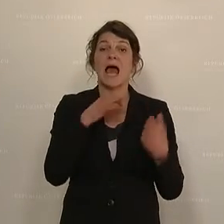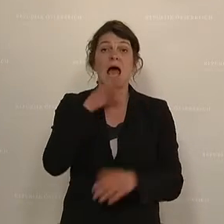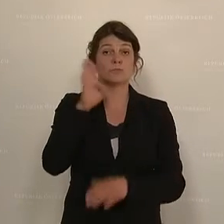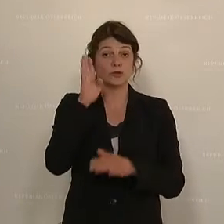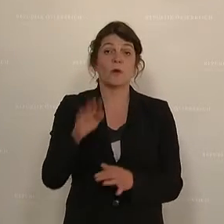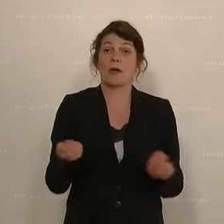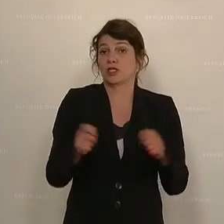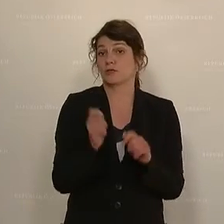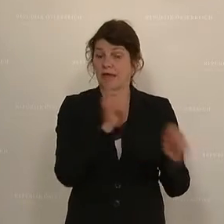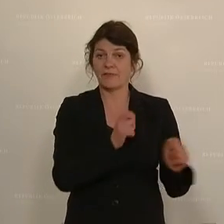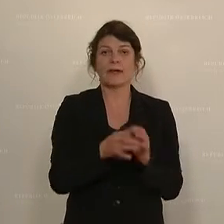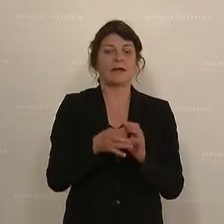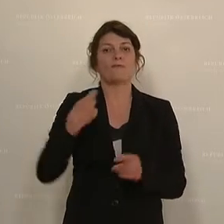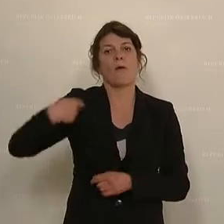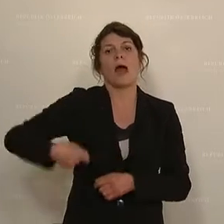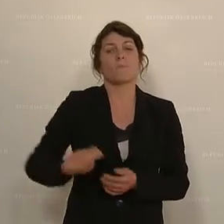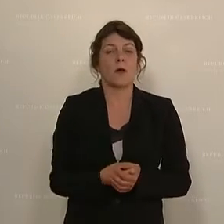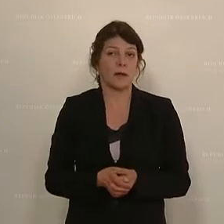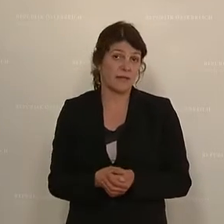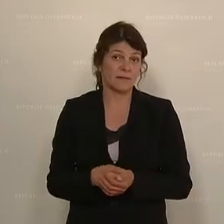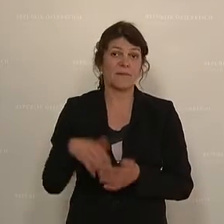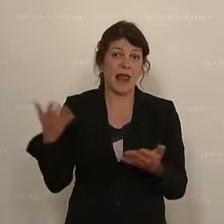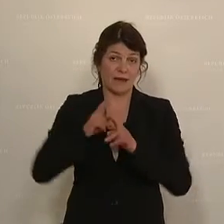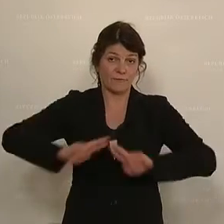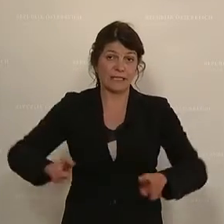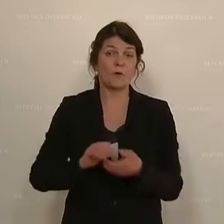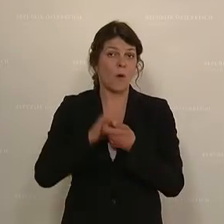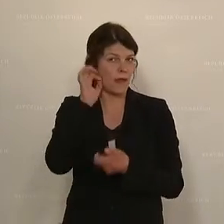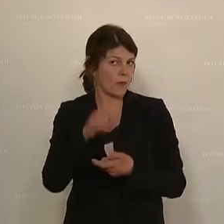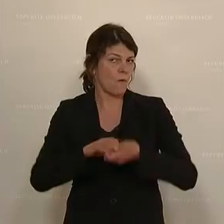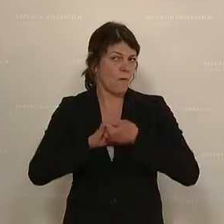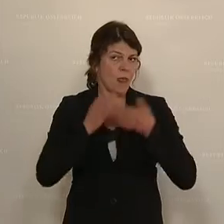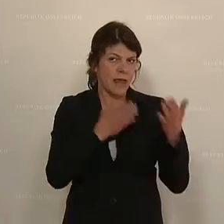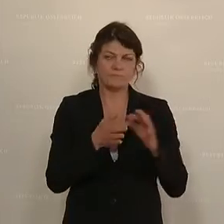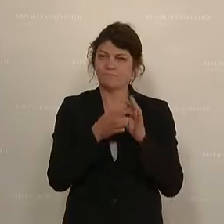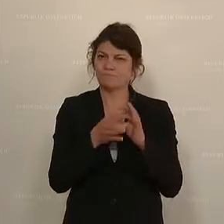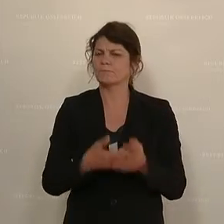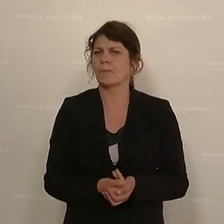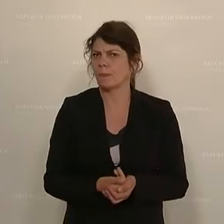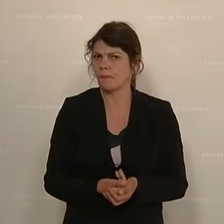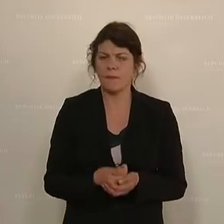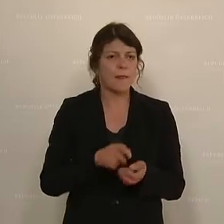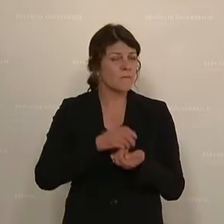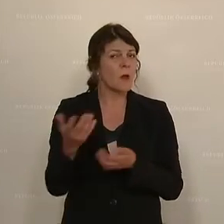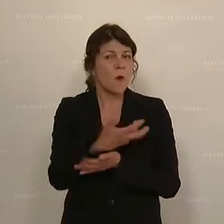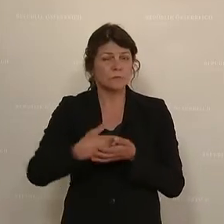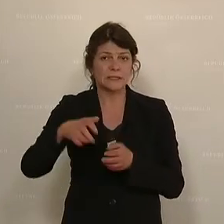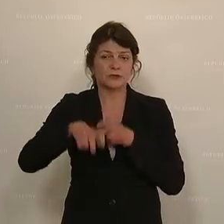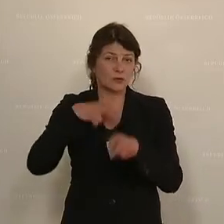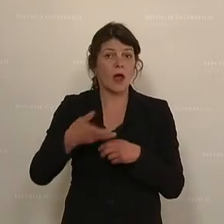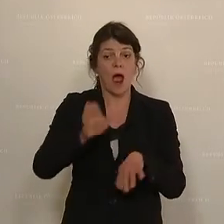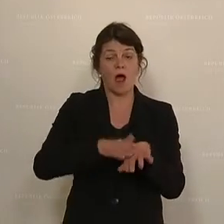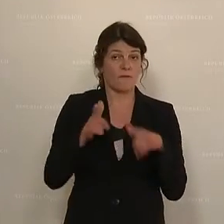über den Entschließungsantrag der Abgeordneten Jörg Leichtfried, Kolleginnen und Kollegen betreffend Umsatzsteuer auf